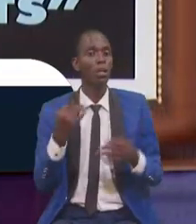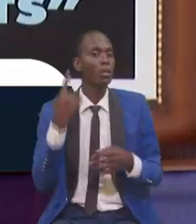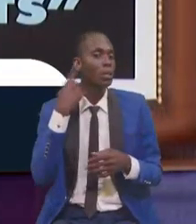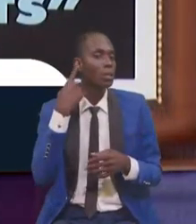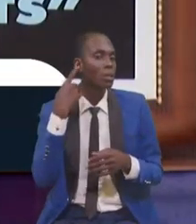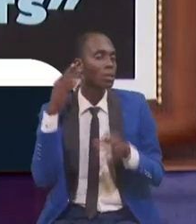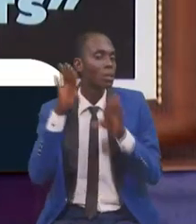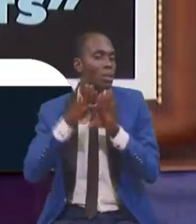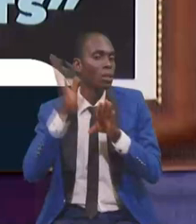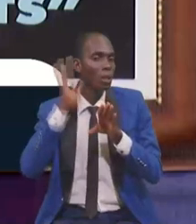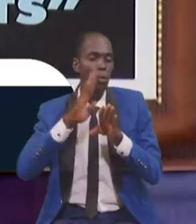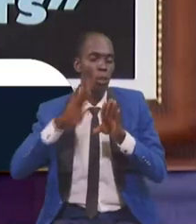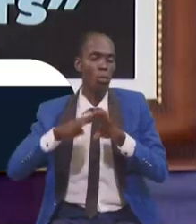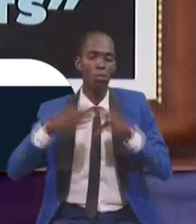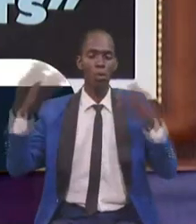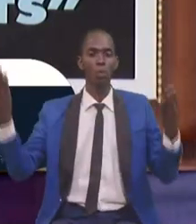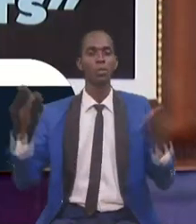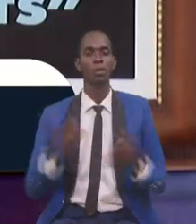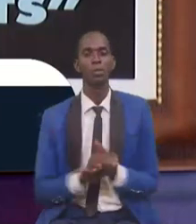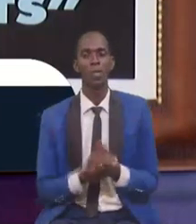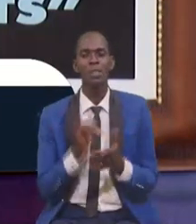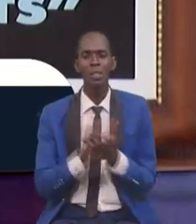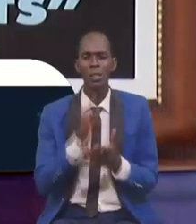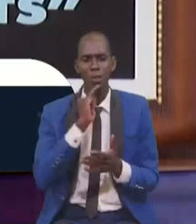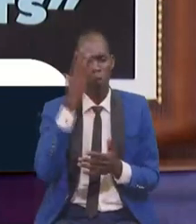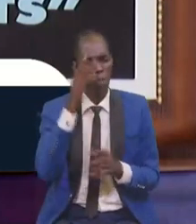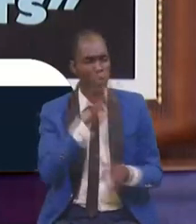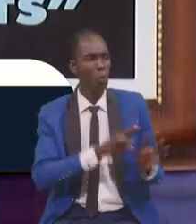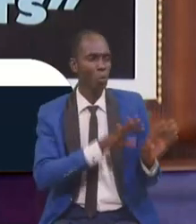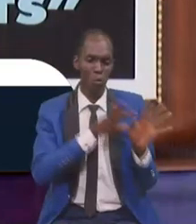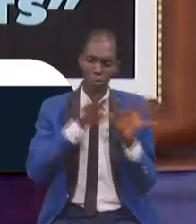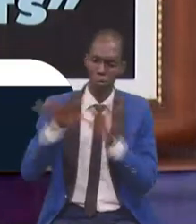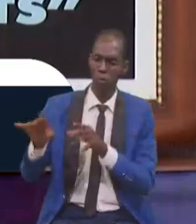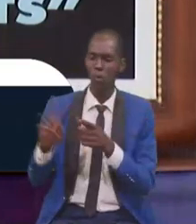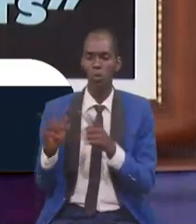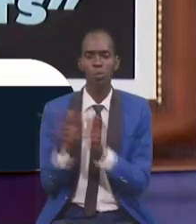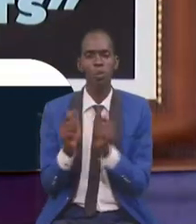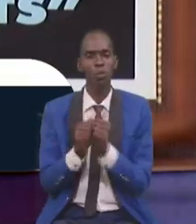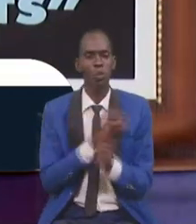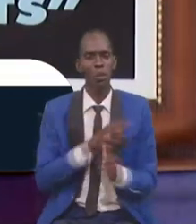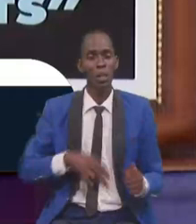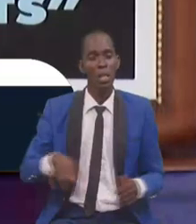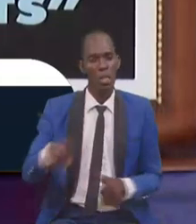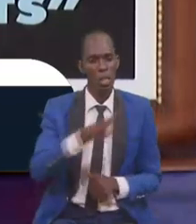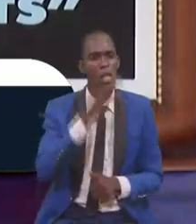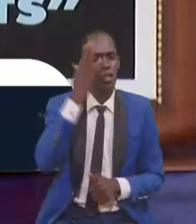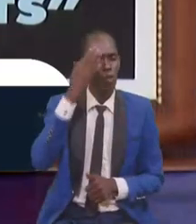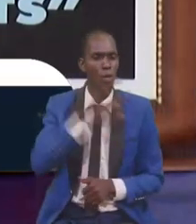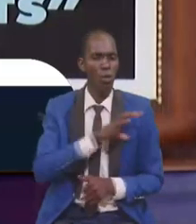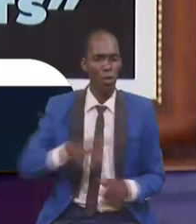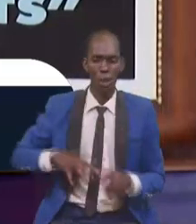oreilles des sourds. C'est pourquoi ils étaient venus. Ils savaient que la promesse est